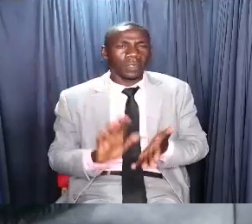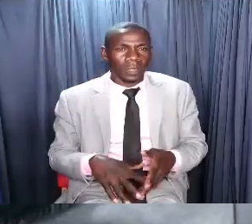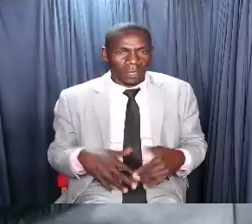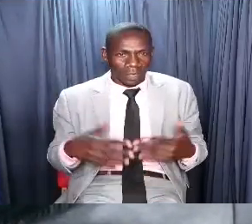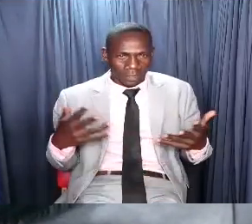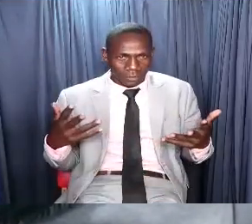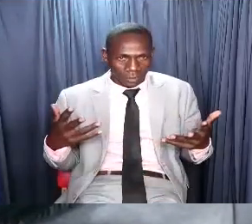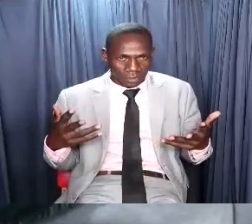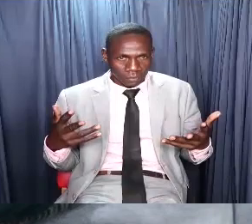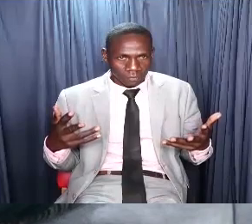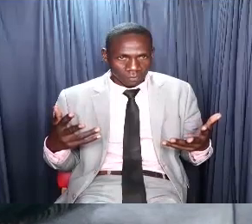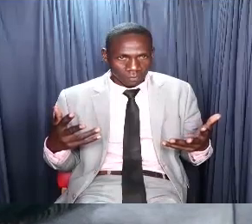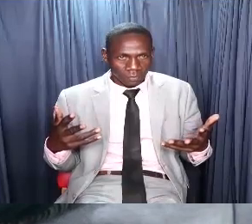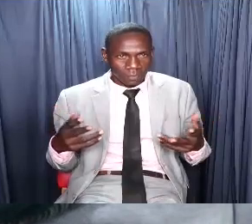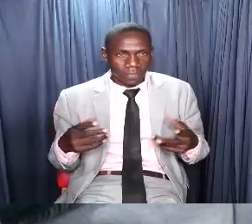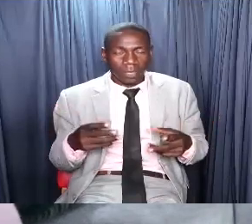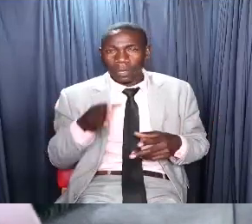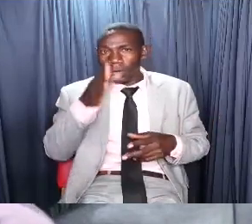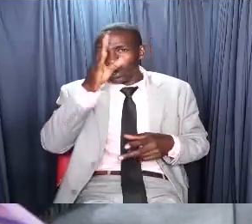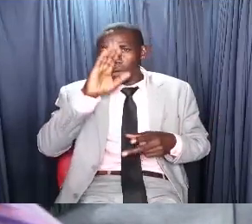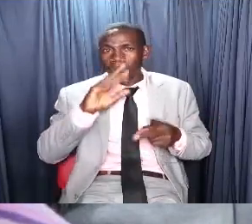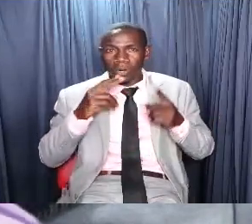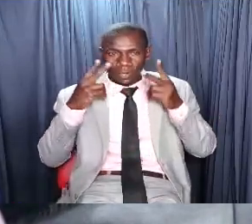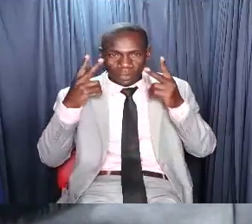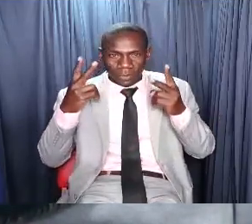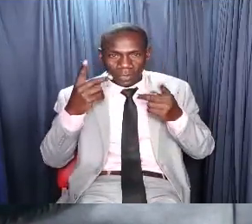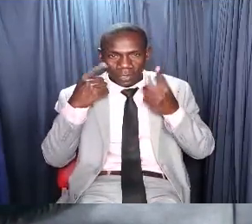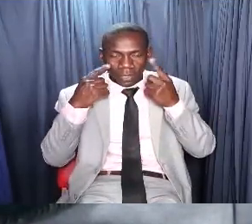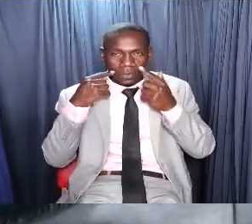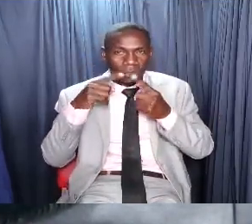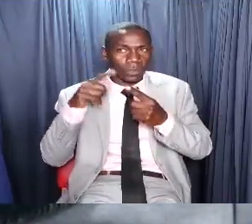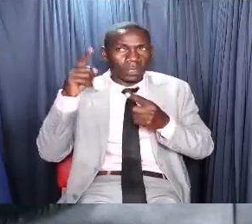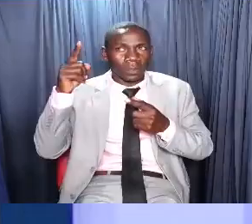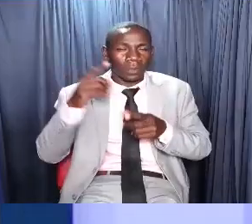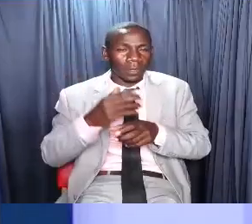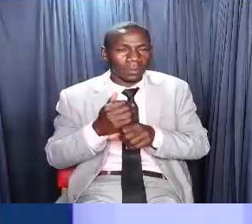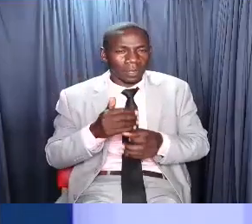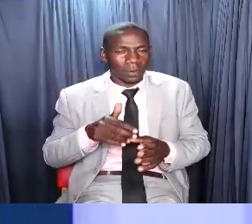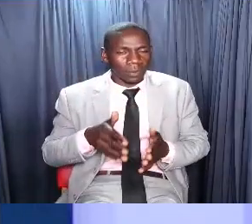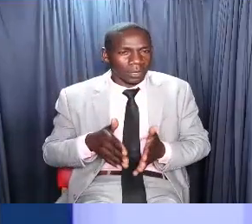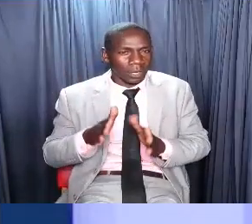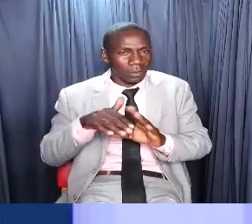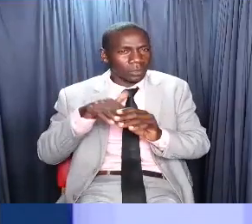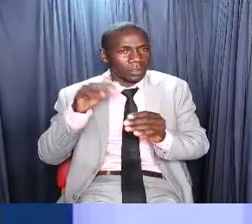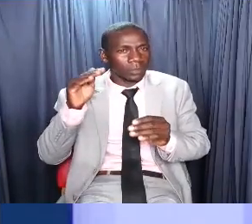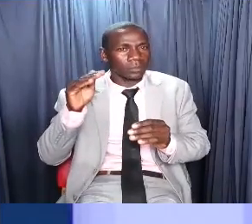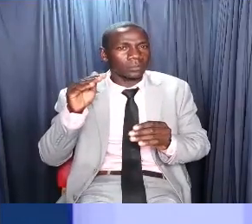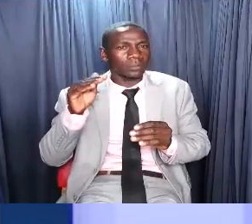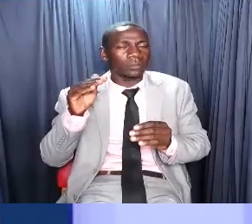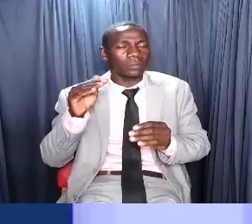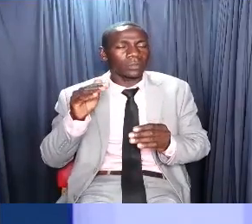Hallelujah. Hallelujah. Akikona unamlilia. If he sees you crying. Atafanya njia. He'll make a way out.